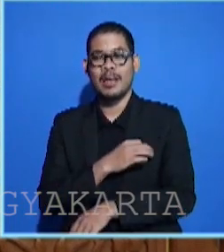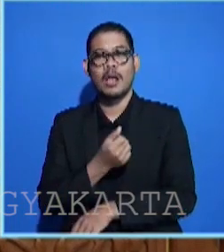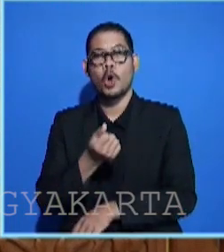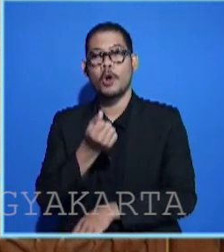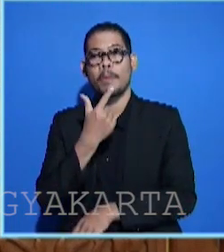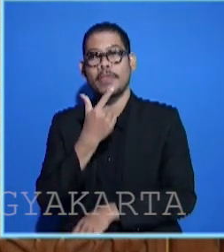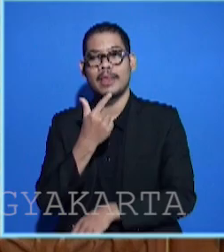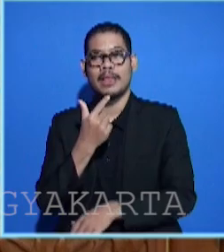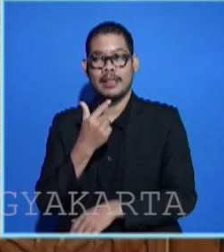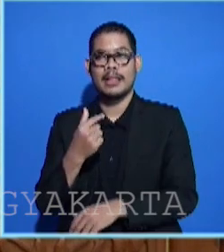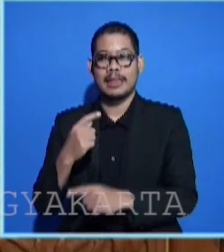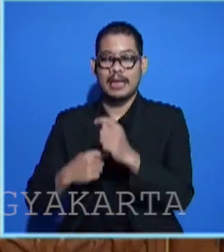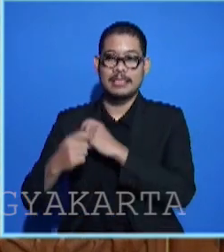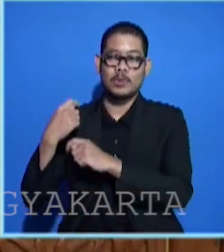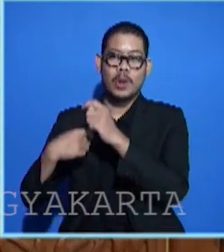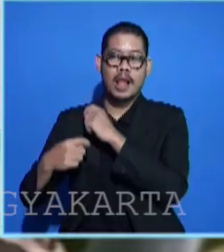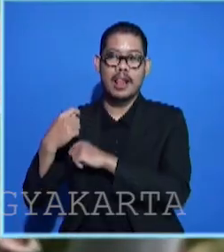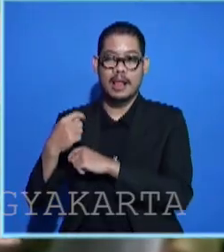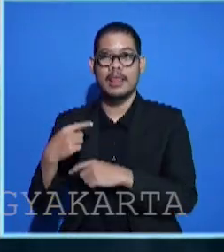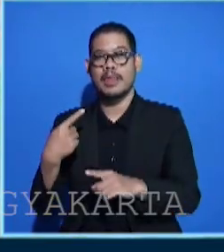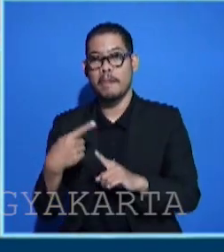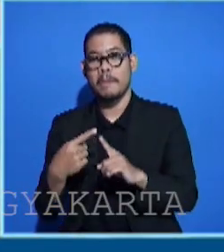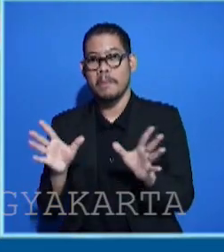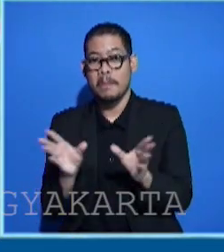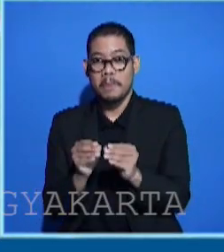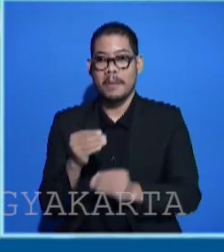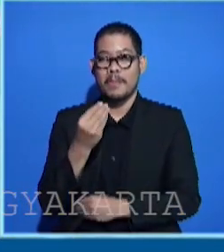menapa dene donyaning kuliner.